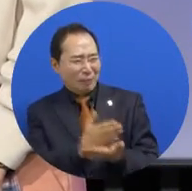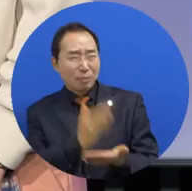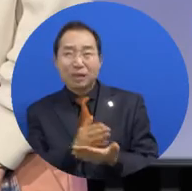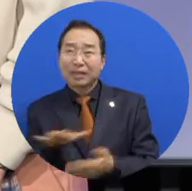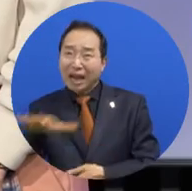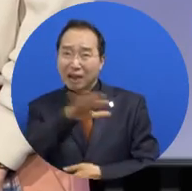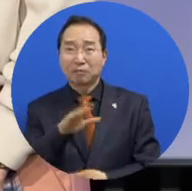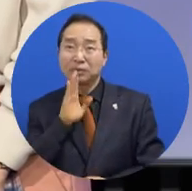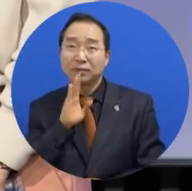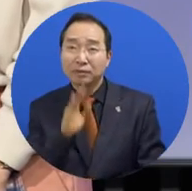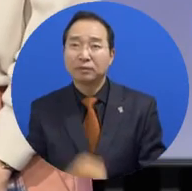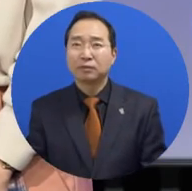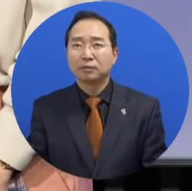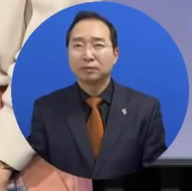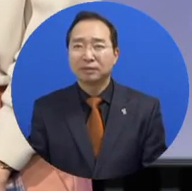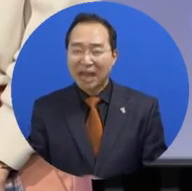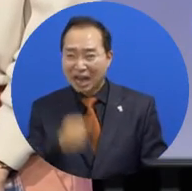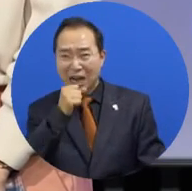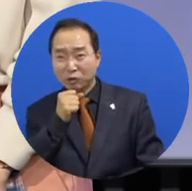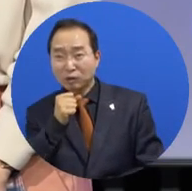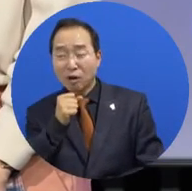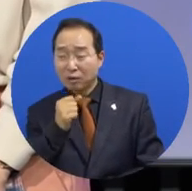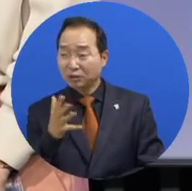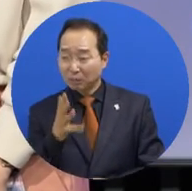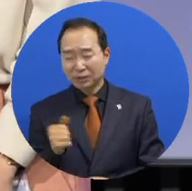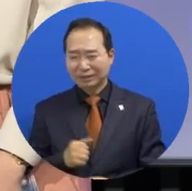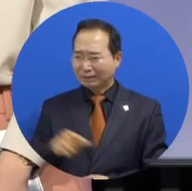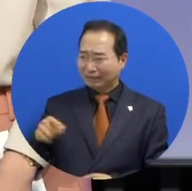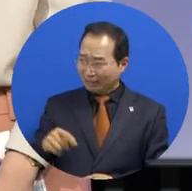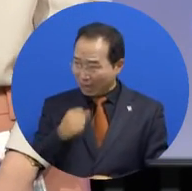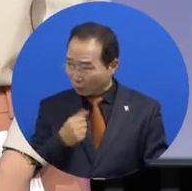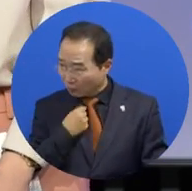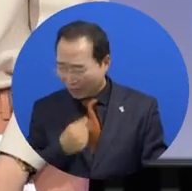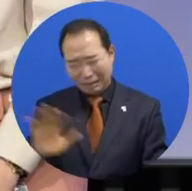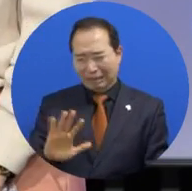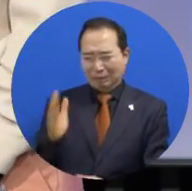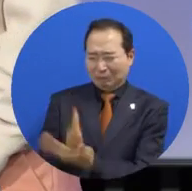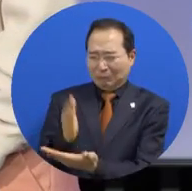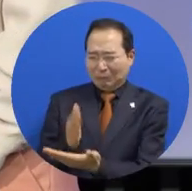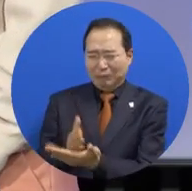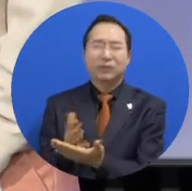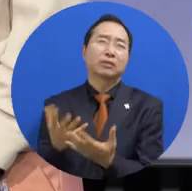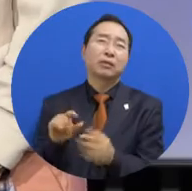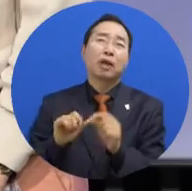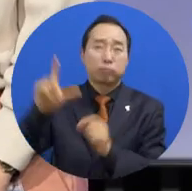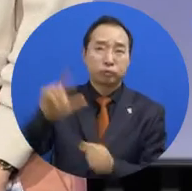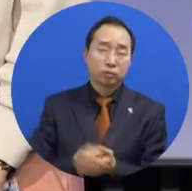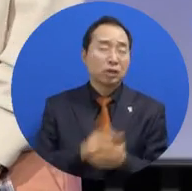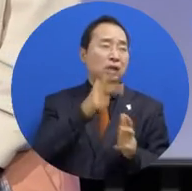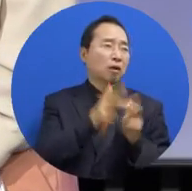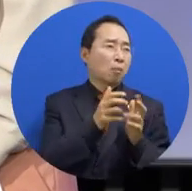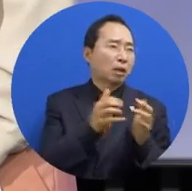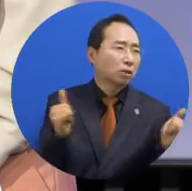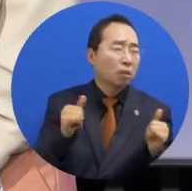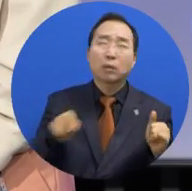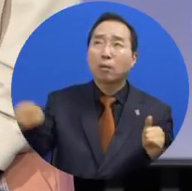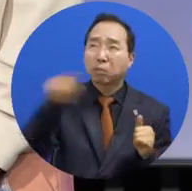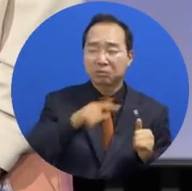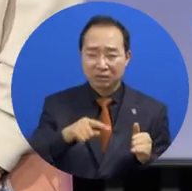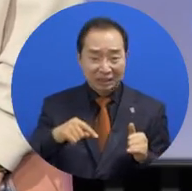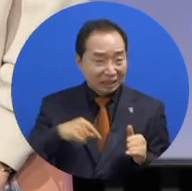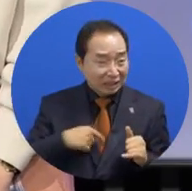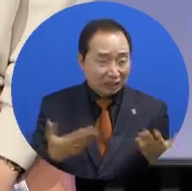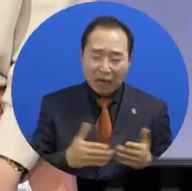돼? 이렇게 못하지 않나요? 네. 네. 보통 다 하지 말라고 권유를 그렇죠. 하고 있어요. 네. 근데 사업하는 분들도 그러고